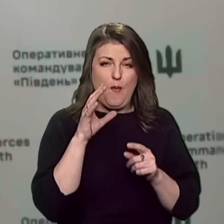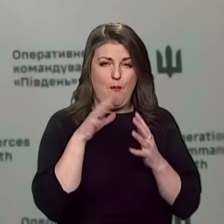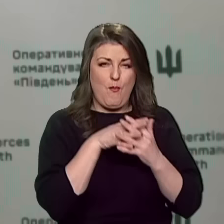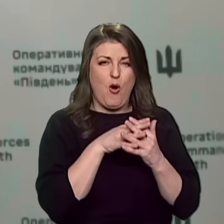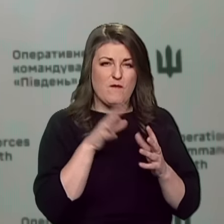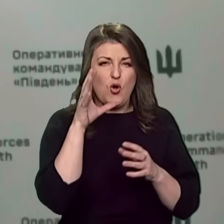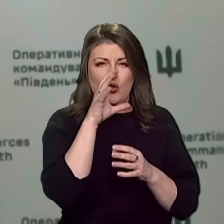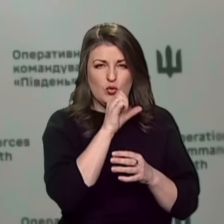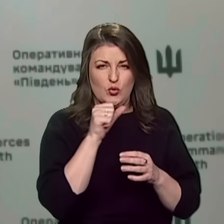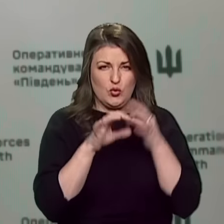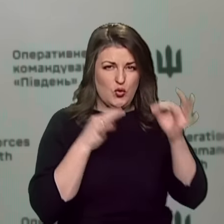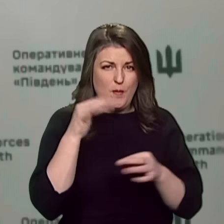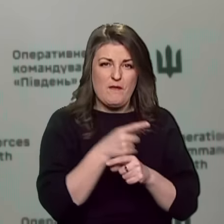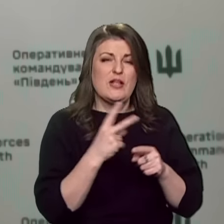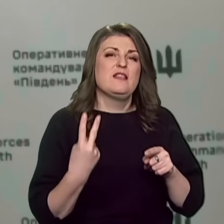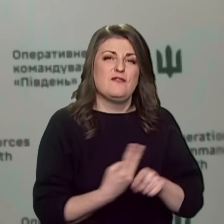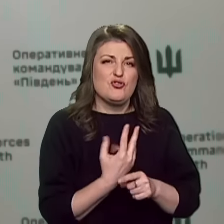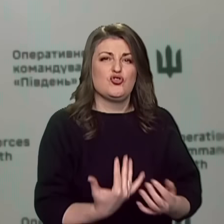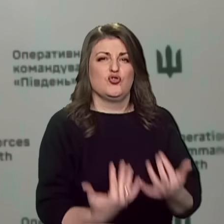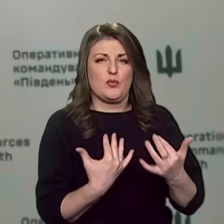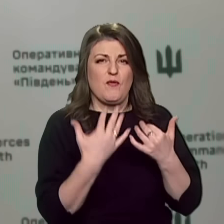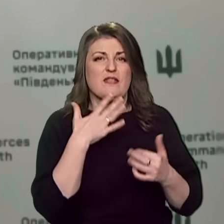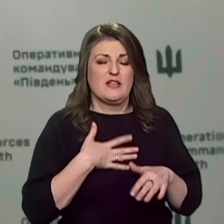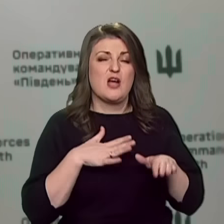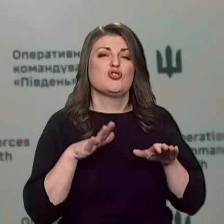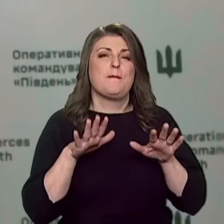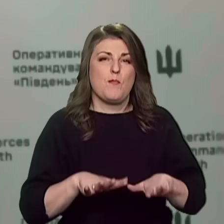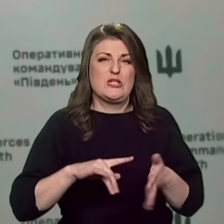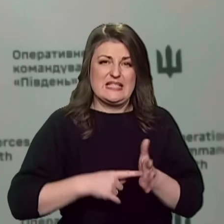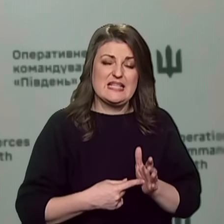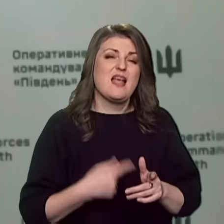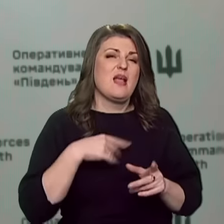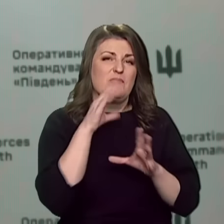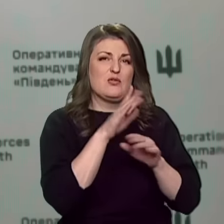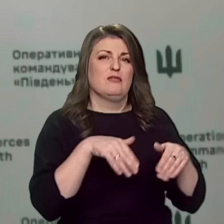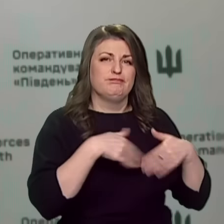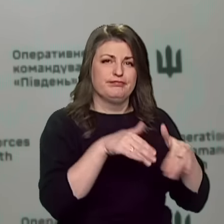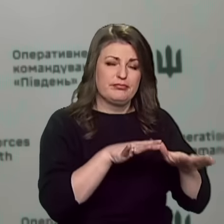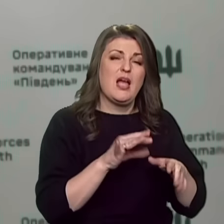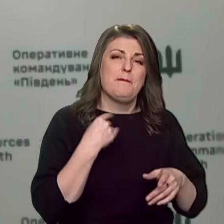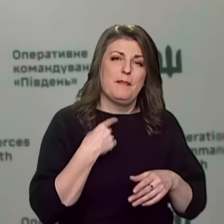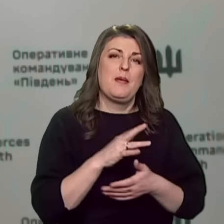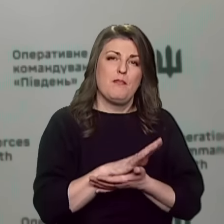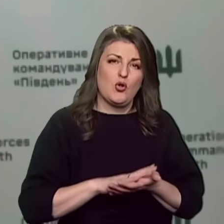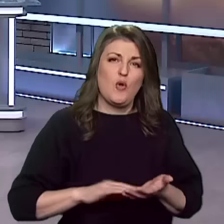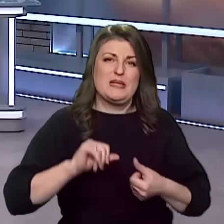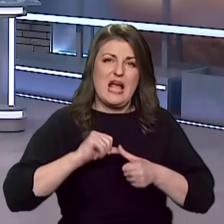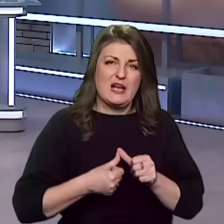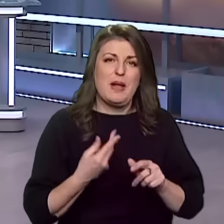доби вони двічі штурмували наші позиції. Нам вдалося їх відбити і продовжуємо закріплення на цих